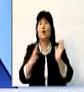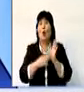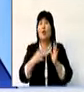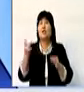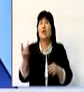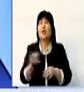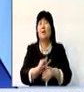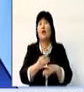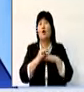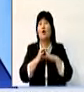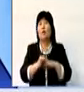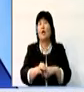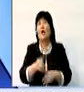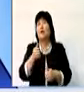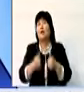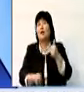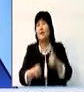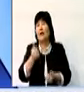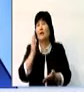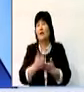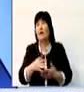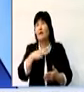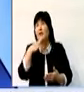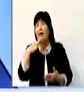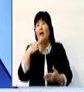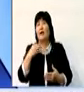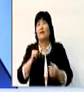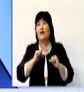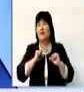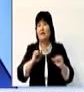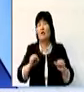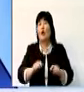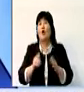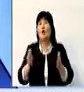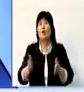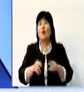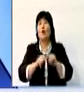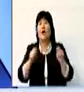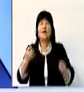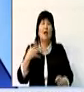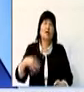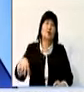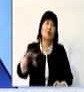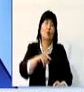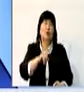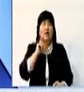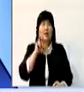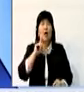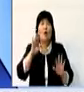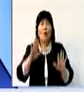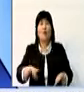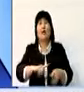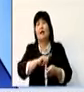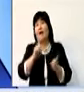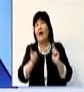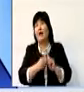мәрте ұйымдастырылған дүбірлі сайыс талай дарынды жастың жолын ашып, Сыр өңірі спорт жарыстарының орталығына